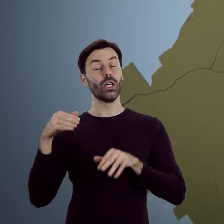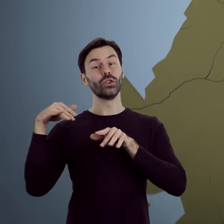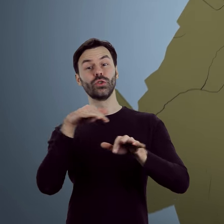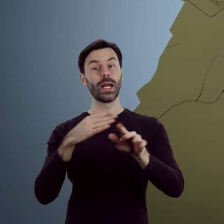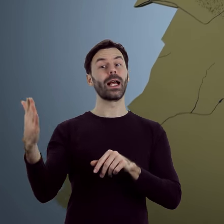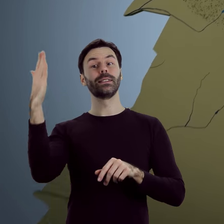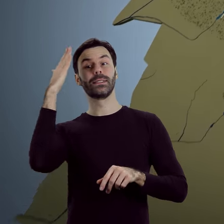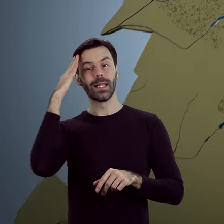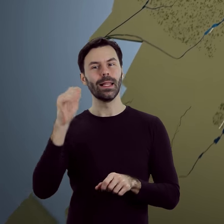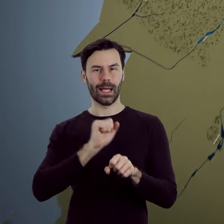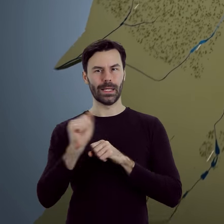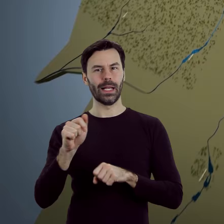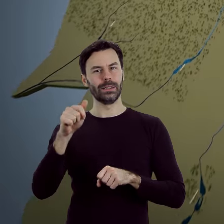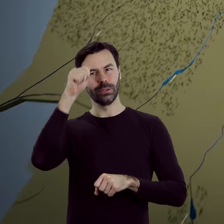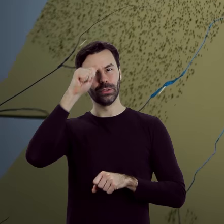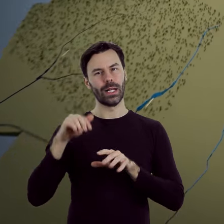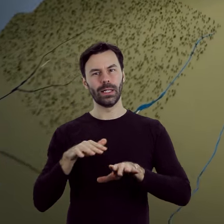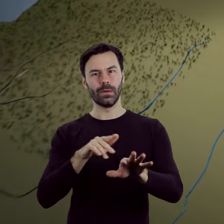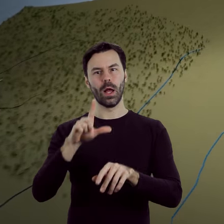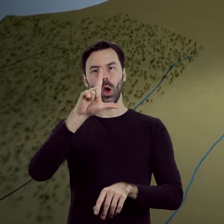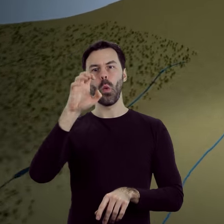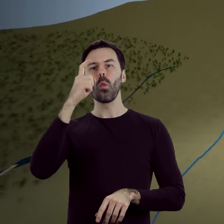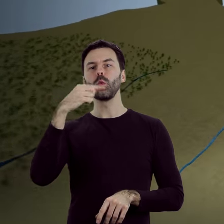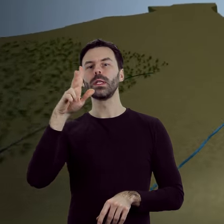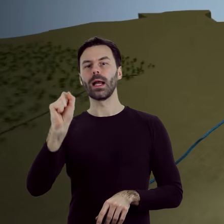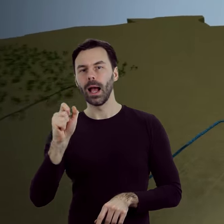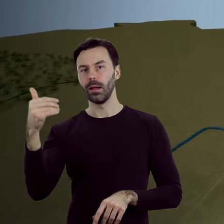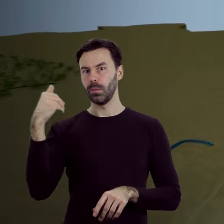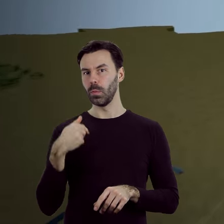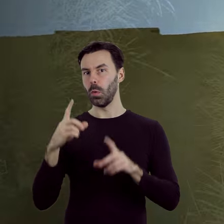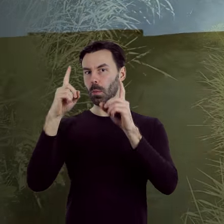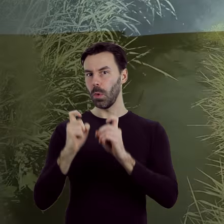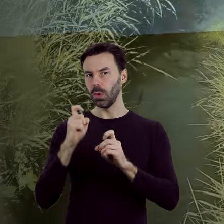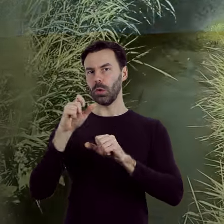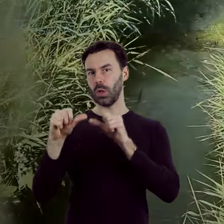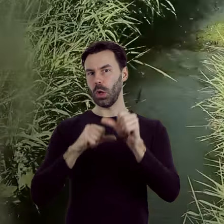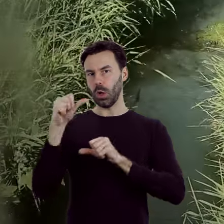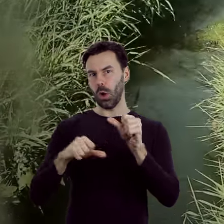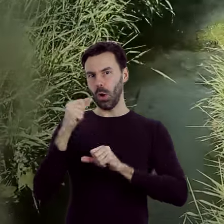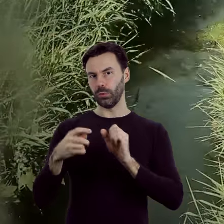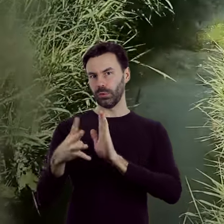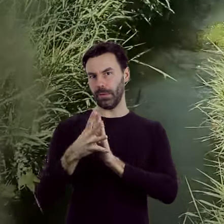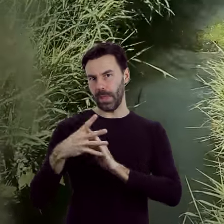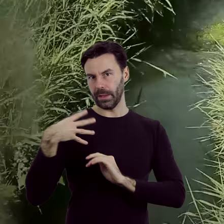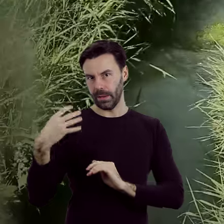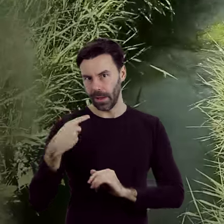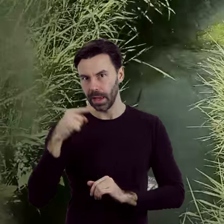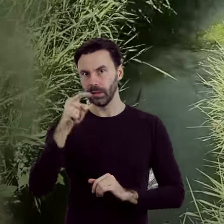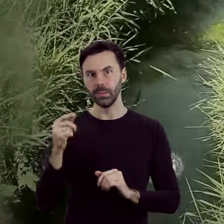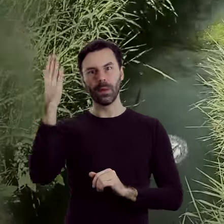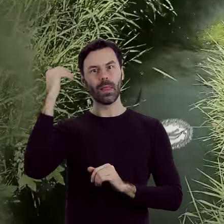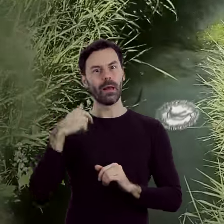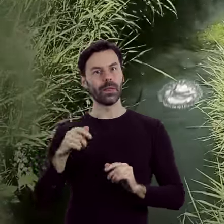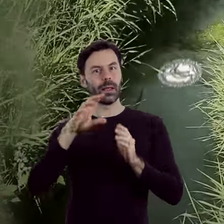Najbardziej znaną łódzką rzeczką jest oczywiście Łódka. Zaczęto ją tak nazywać dopiero na początku XIX wieku, od nazwy